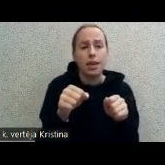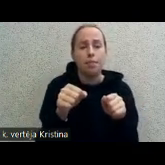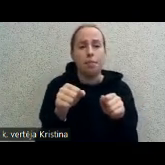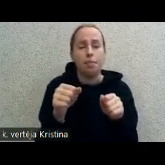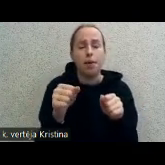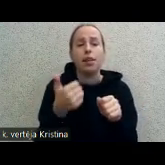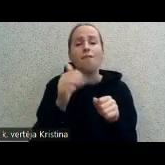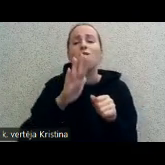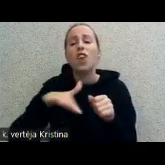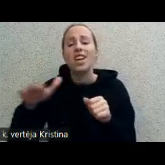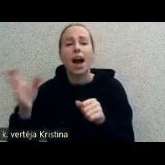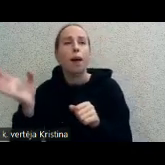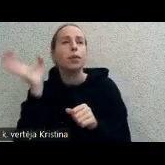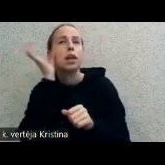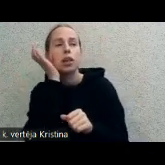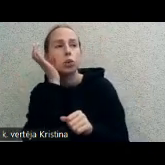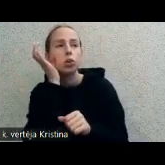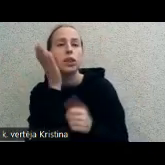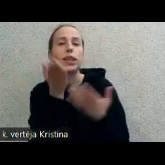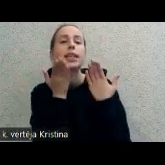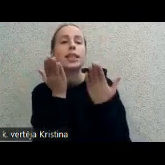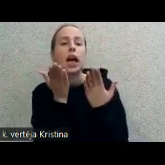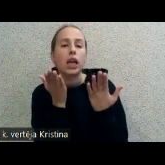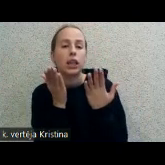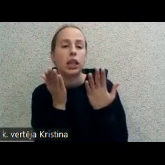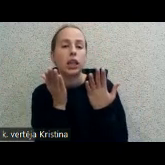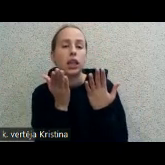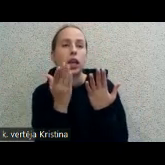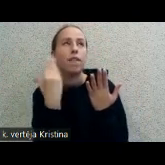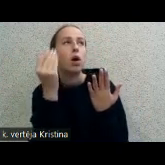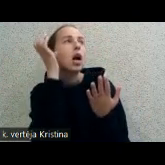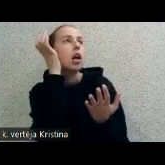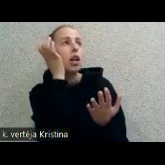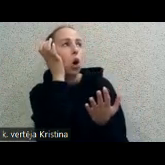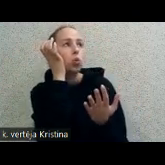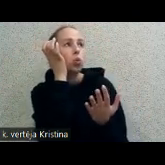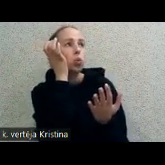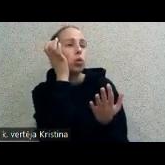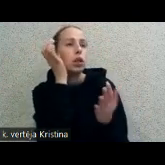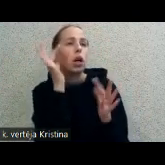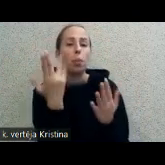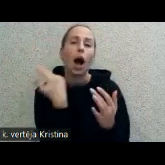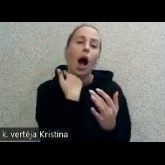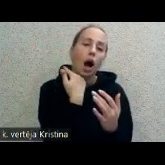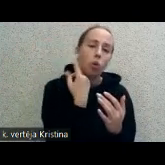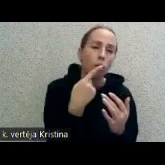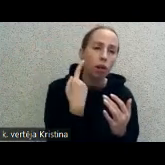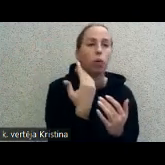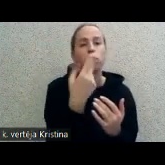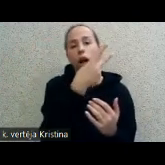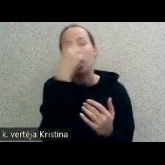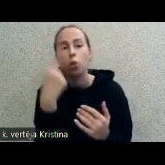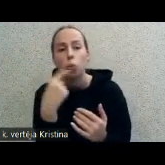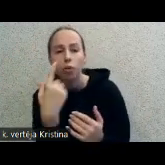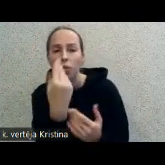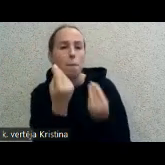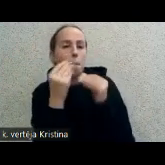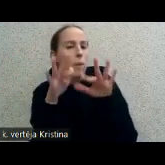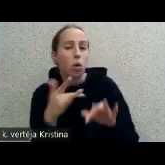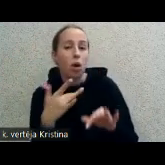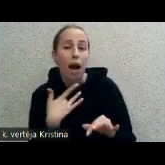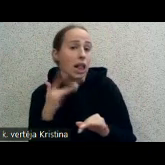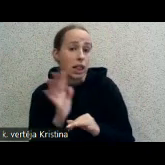aplamai išgirsti garsinį skaitimą, nebūtinai anglų kalbos ar literatūros ar lietuvių kalbos pamokose,